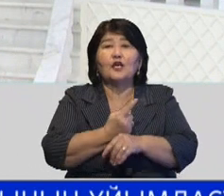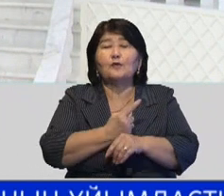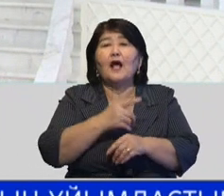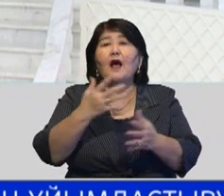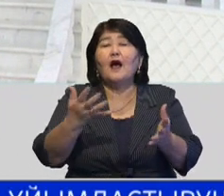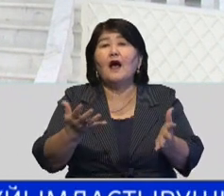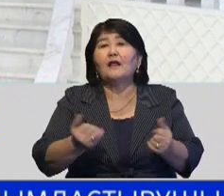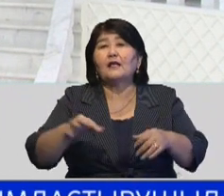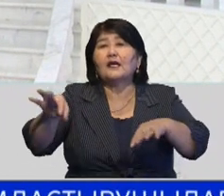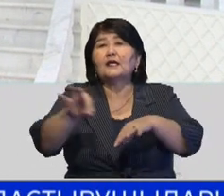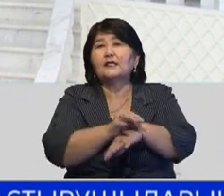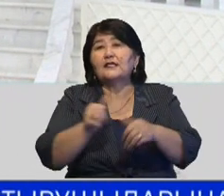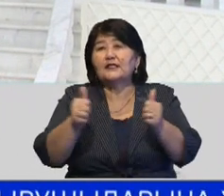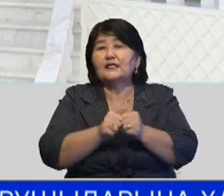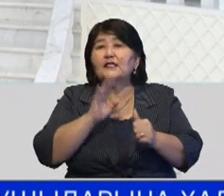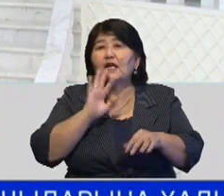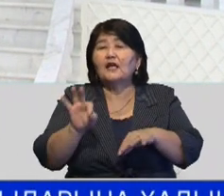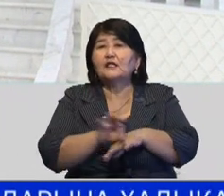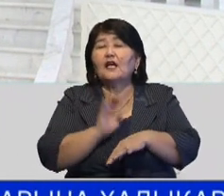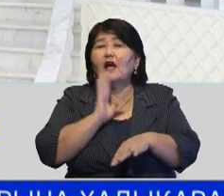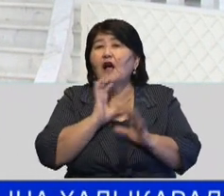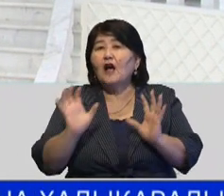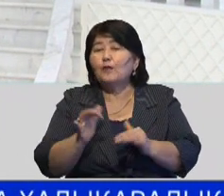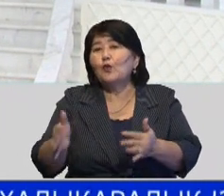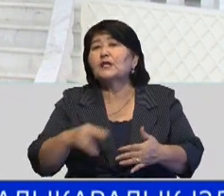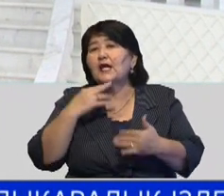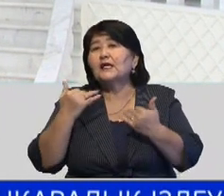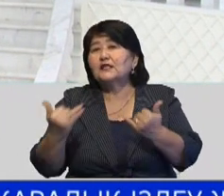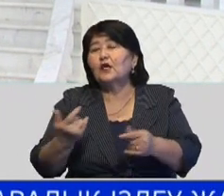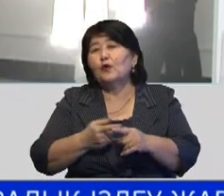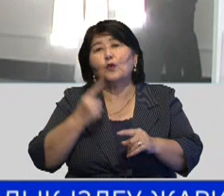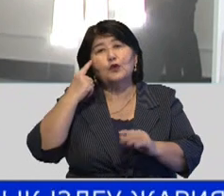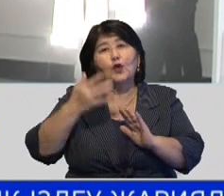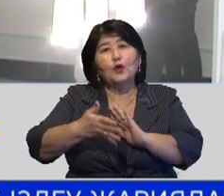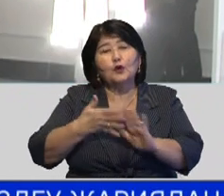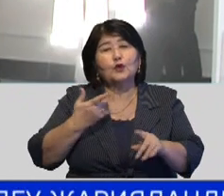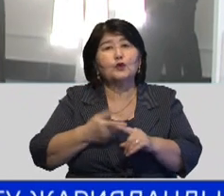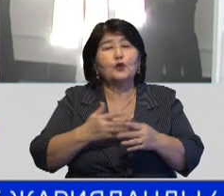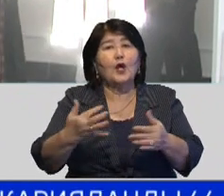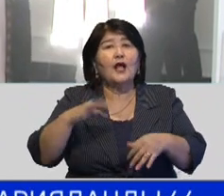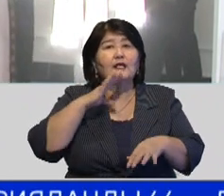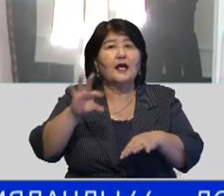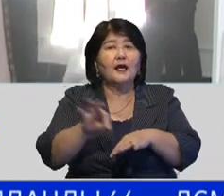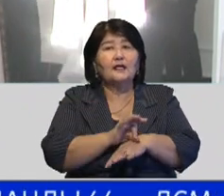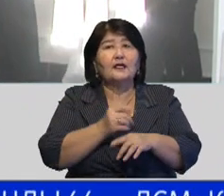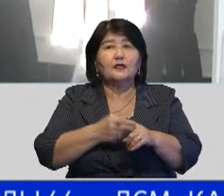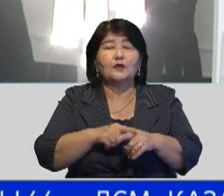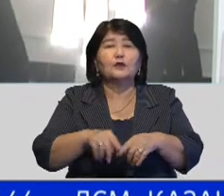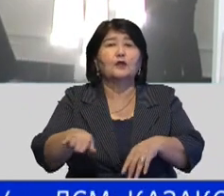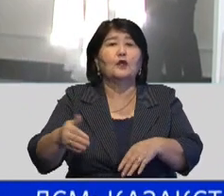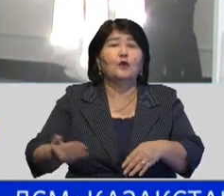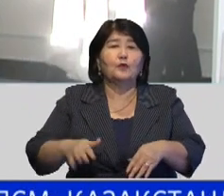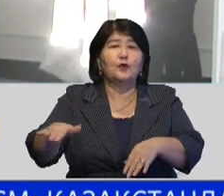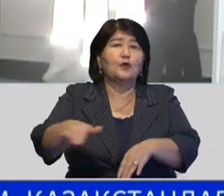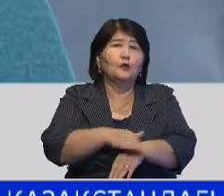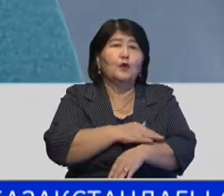алған жарының өмір бақи қамқоры болуға, оны сыйлауға, оны түсінуге, сол алған жарын өмірінің соңына дейін